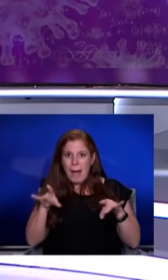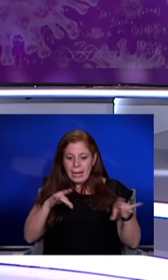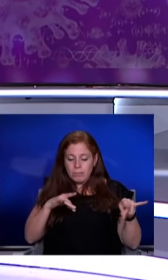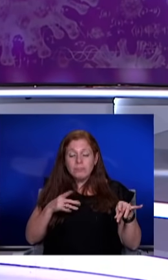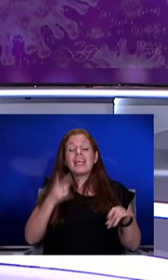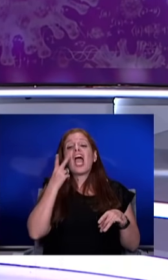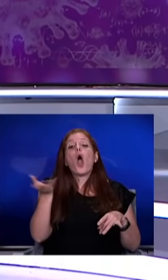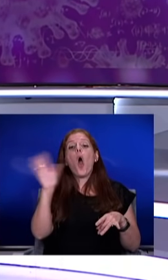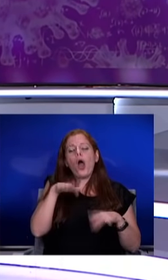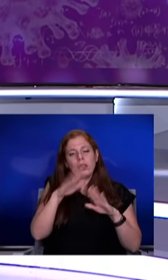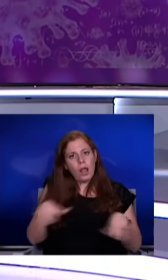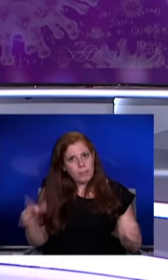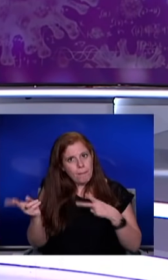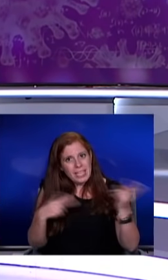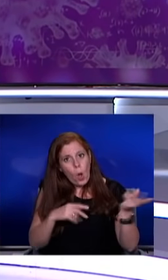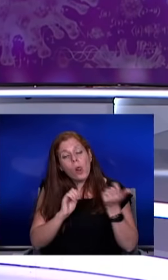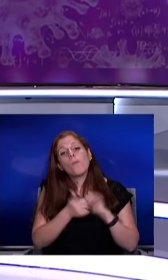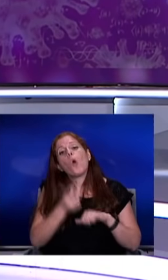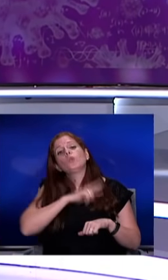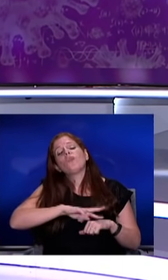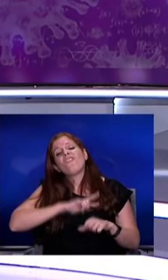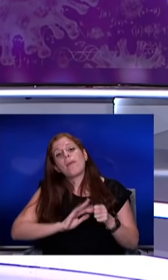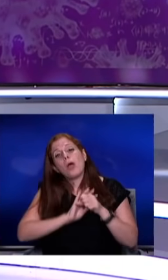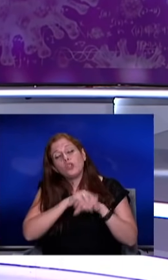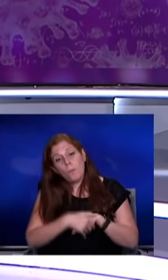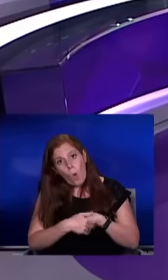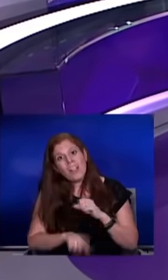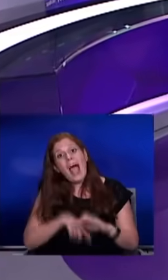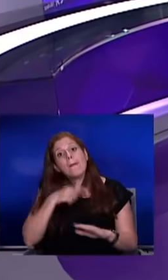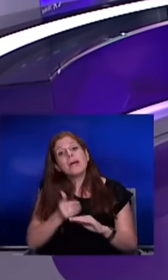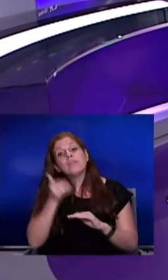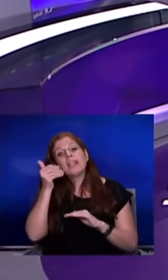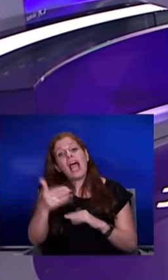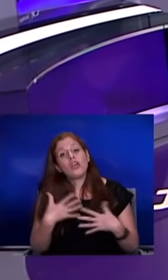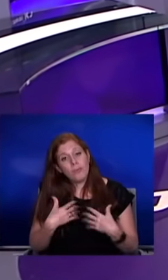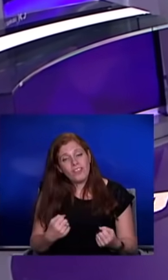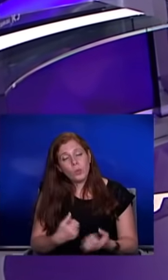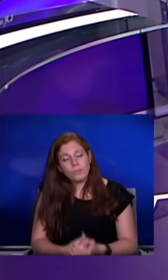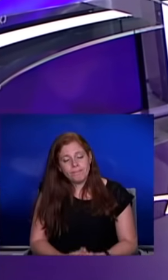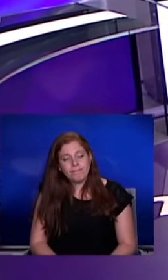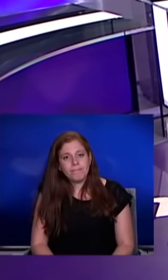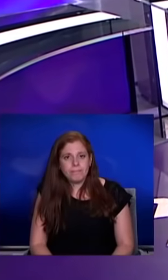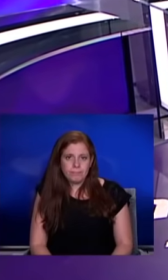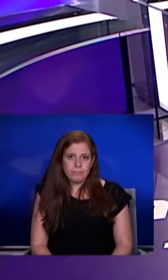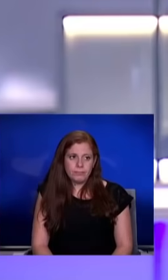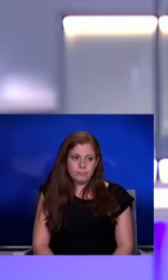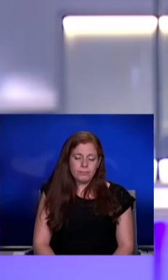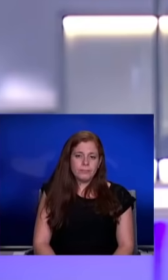בבתי החולים או סובלים מהשלכות גם הרבה מאוד זמן אחרי שהם החלימו. בחזרה אלייך, רומי. תודה רבה,